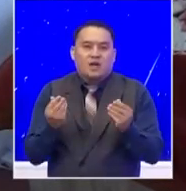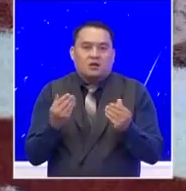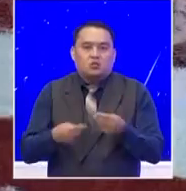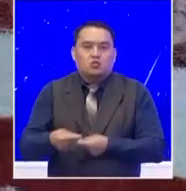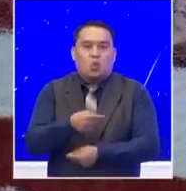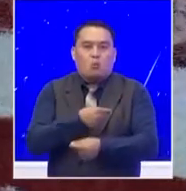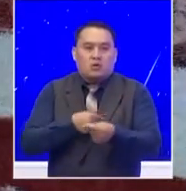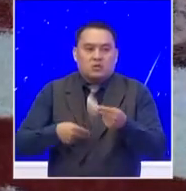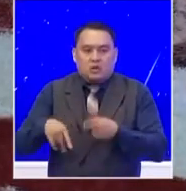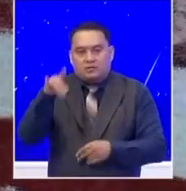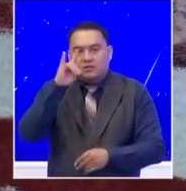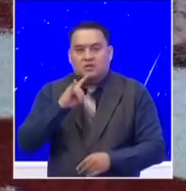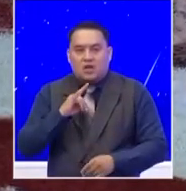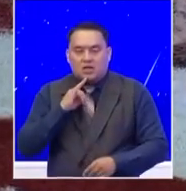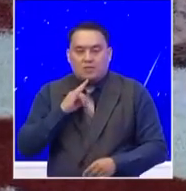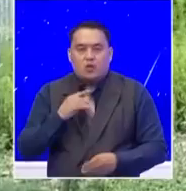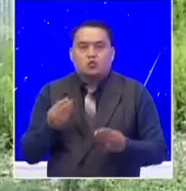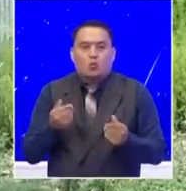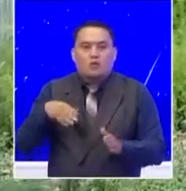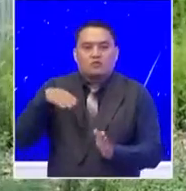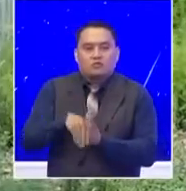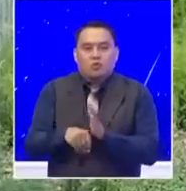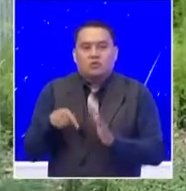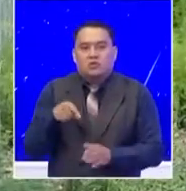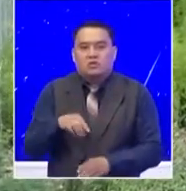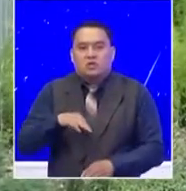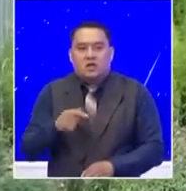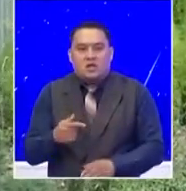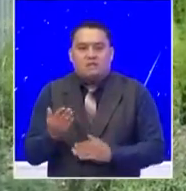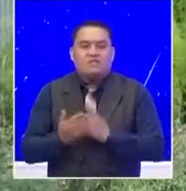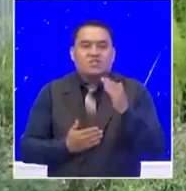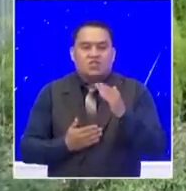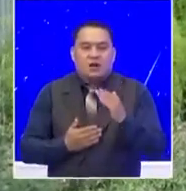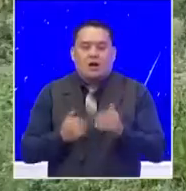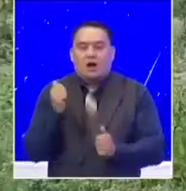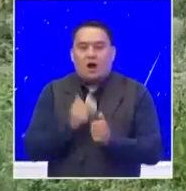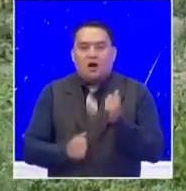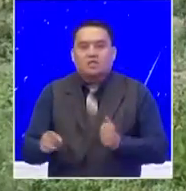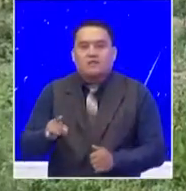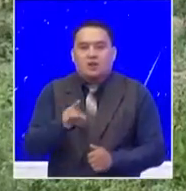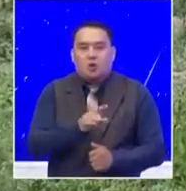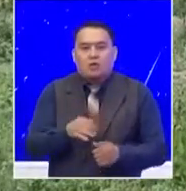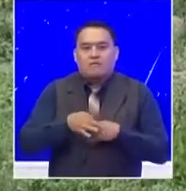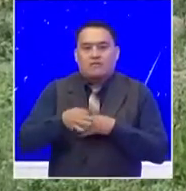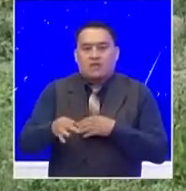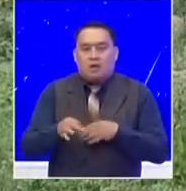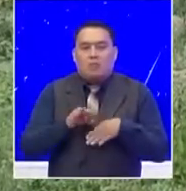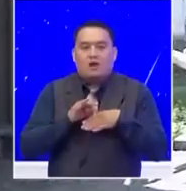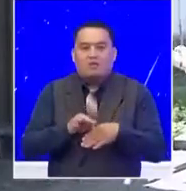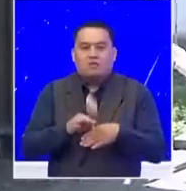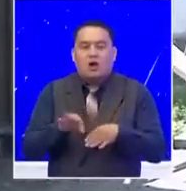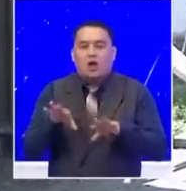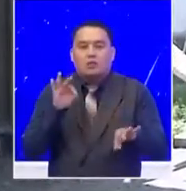собранные неравнодушными казахстанцами. Сумма взноса от 1000 тенге и выше. В каждом регионе страны филиалы фонда проводят отбор